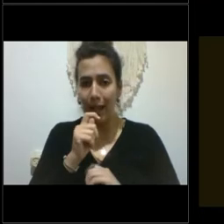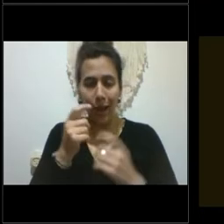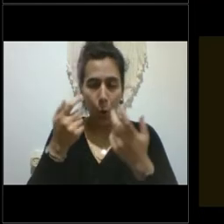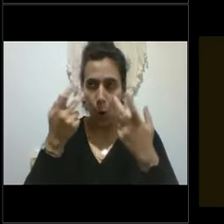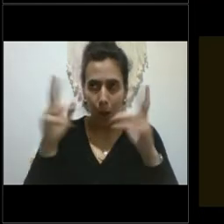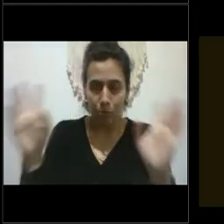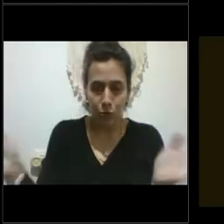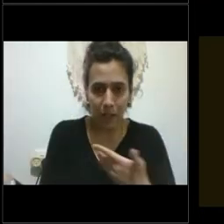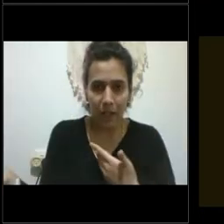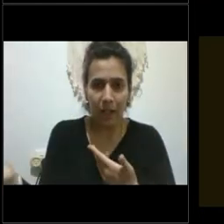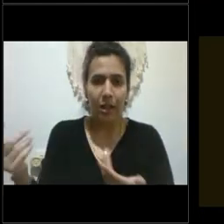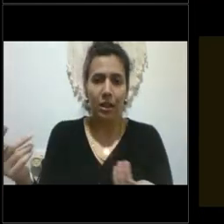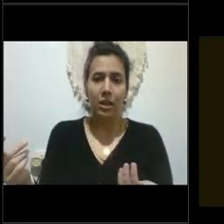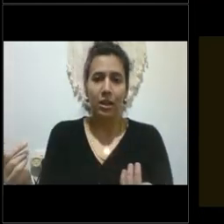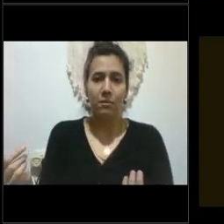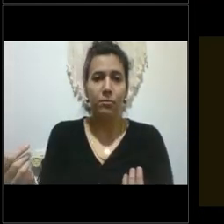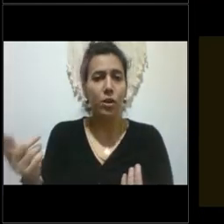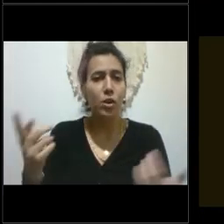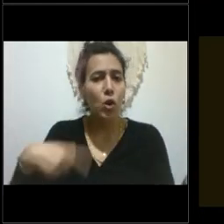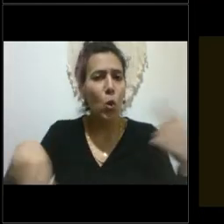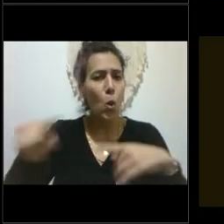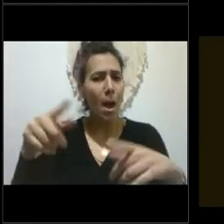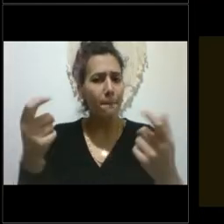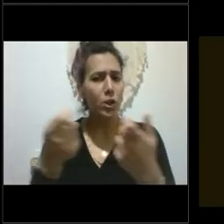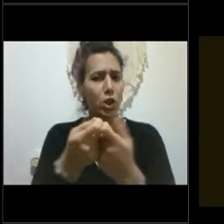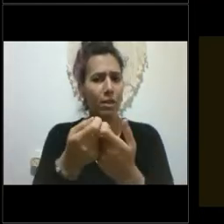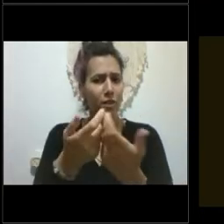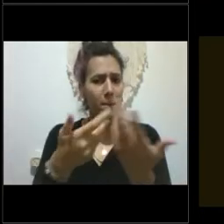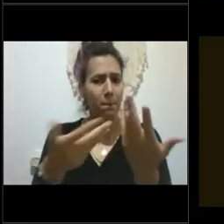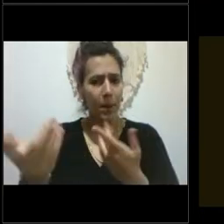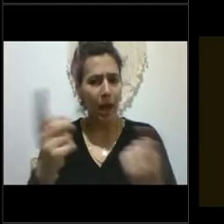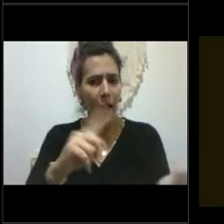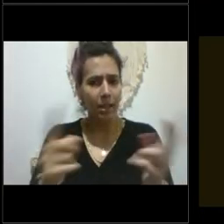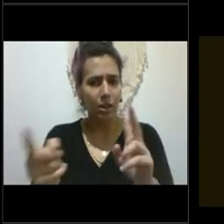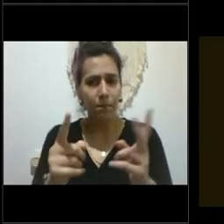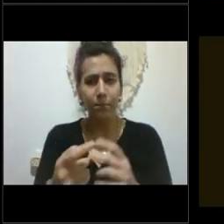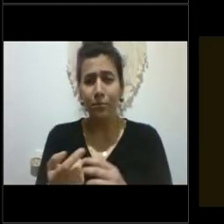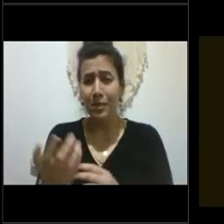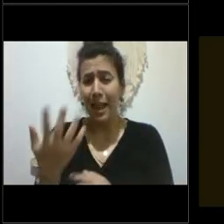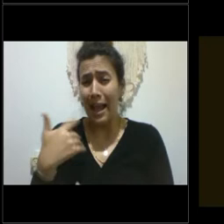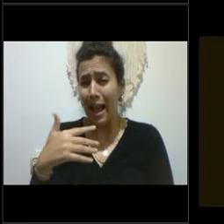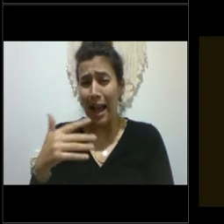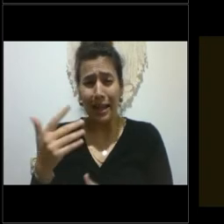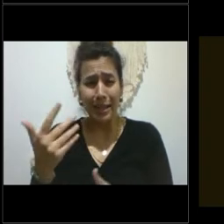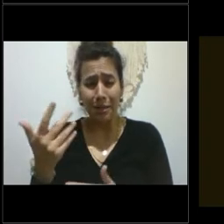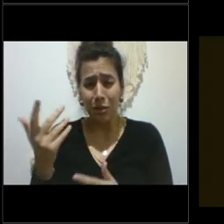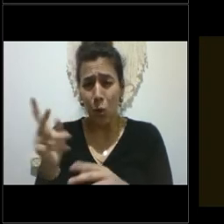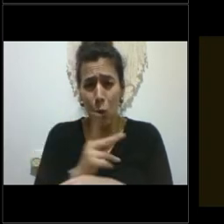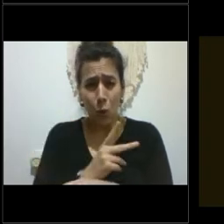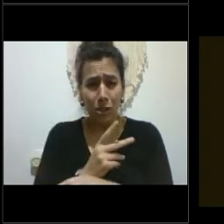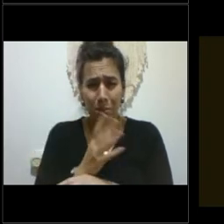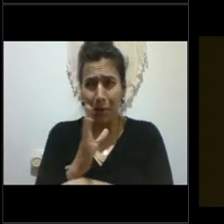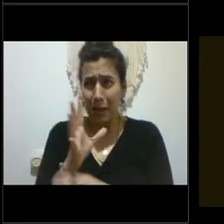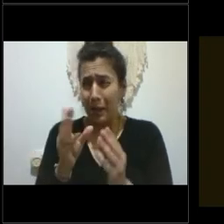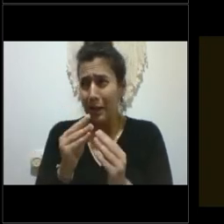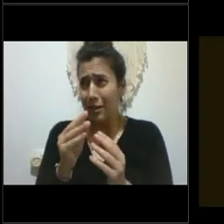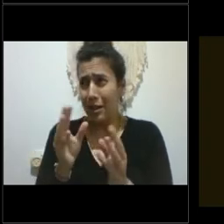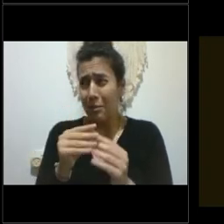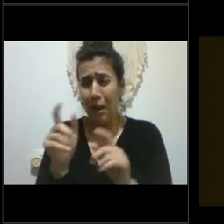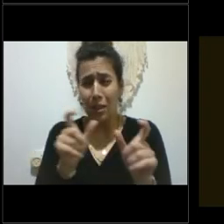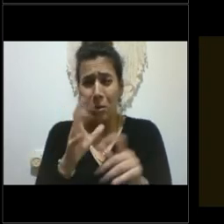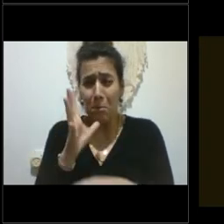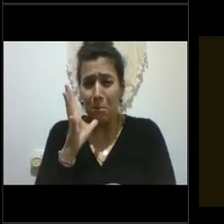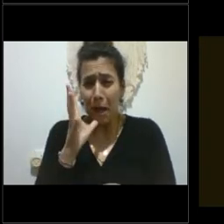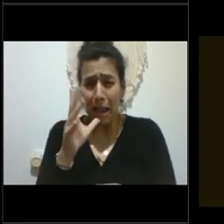משתתפים עם כולם, כי כל מי שמשתתף בקורס, וגם בקורס הקודם, היה לי חבר'ה עם מלא ידע, על דברים שאפילו אני לא ידעתי. היה בחור אחד שהשקיע